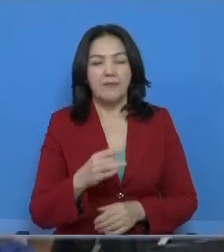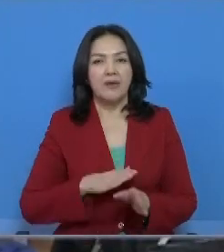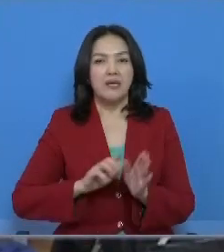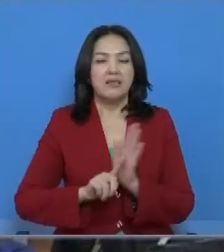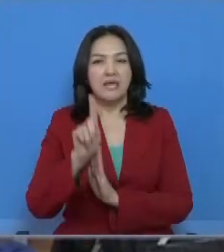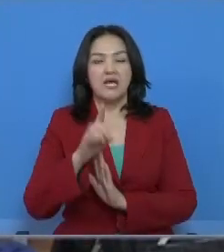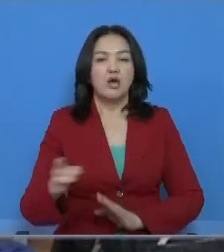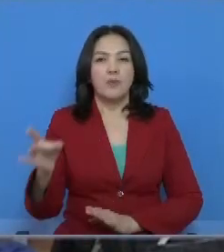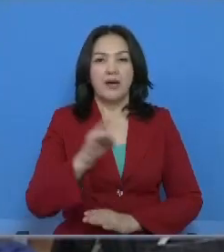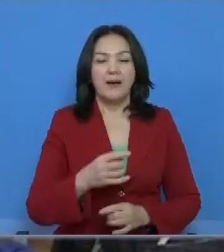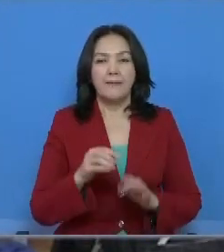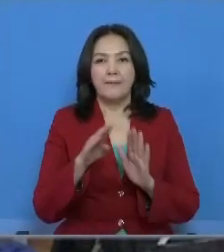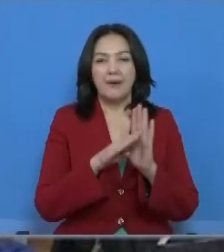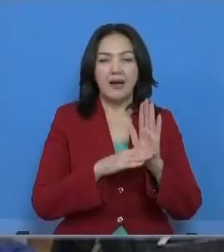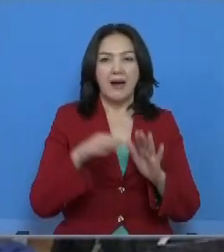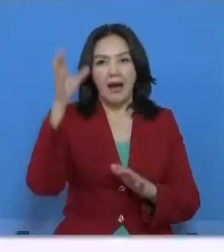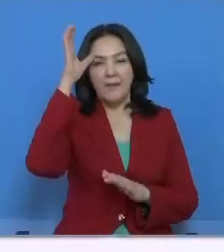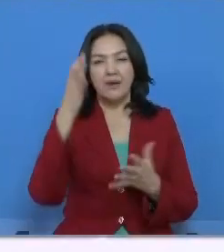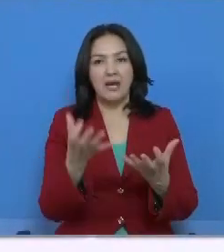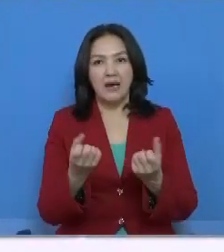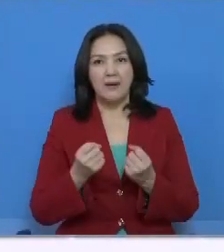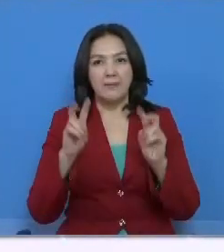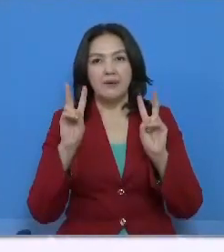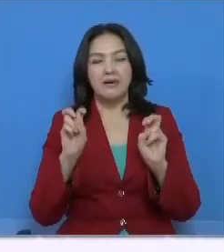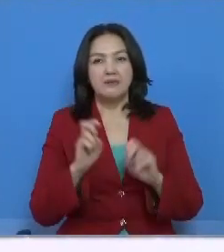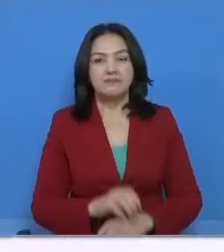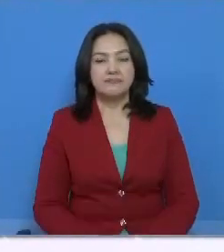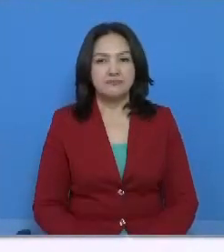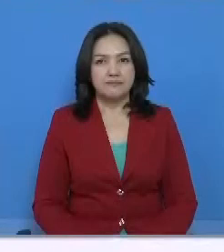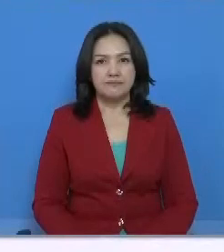запущен региональный проект «Белем Ал».